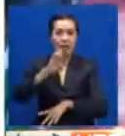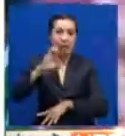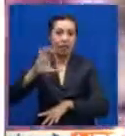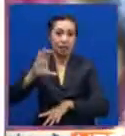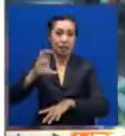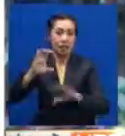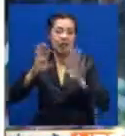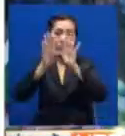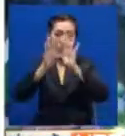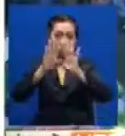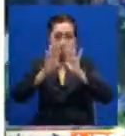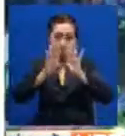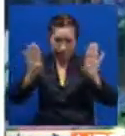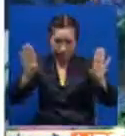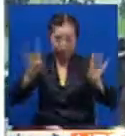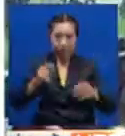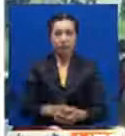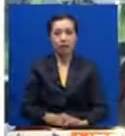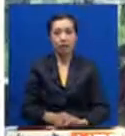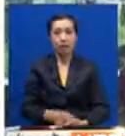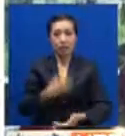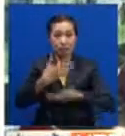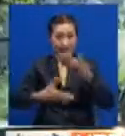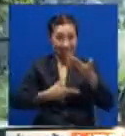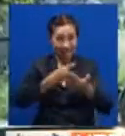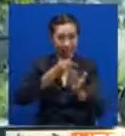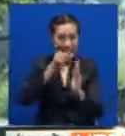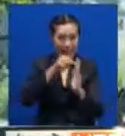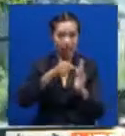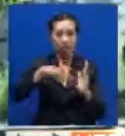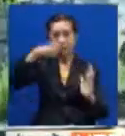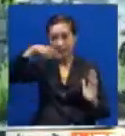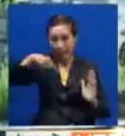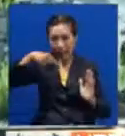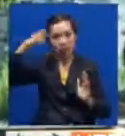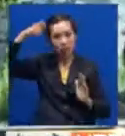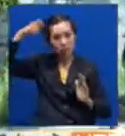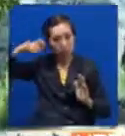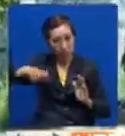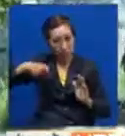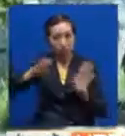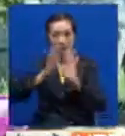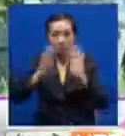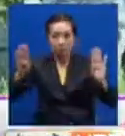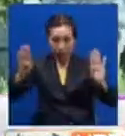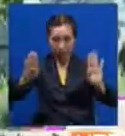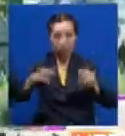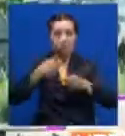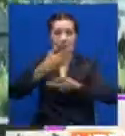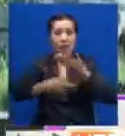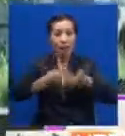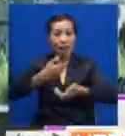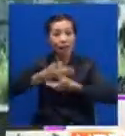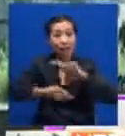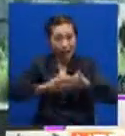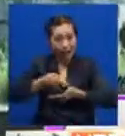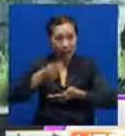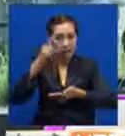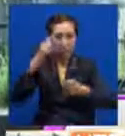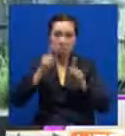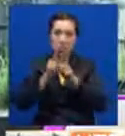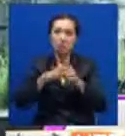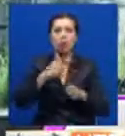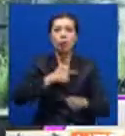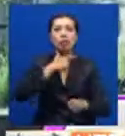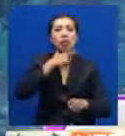ด้วยพลังจากการเปิดตัวตลาดนัด 2แผ่นดินไทยเรียนบ้านนะคะแล้วก็จัดให้มีการแสดงวัฒนธรรมของชนเผ่าต่างๆมีสินค้า